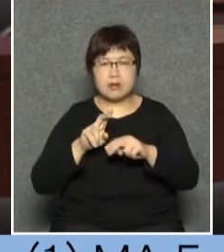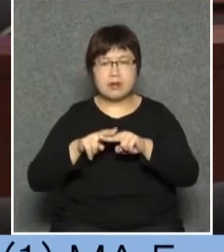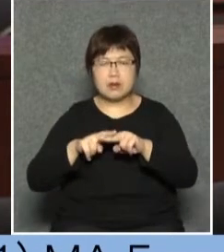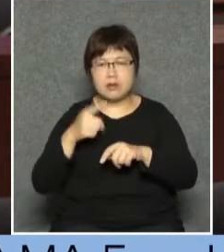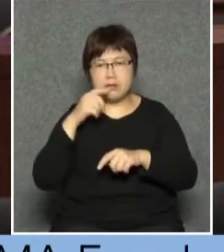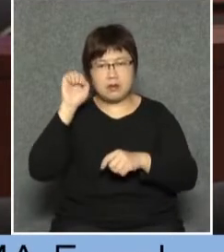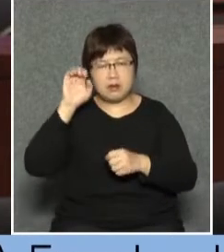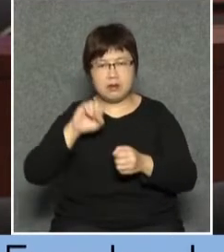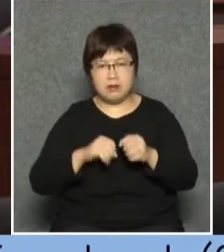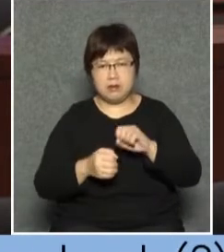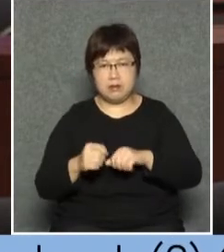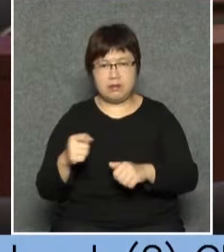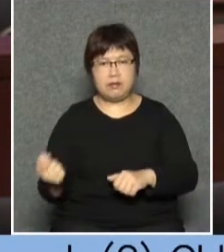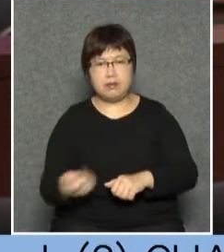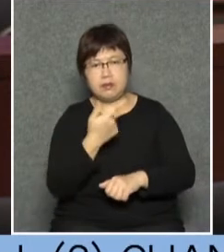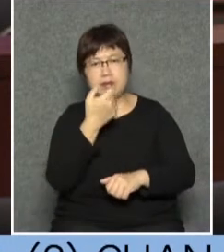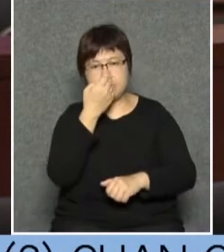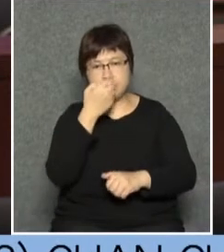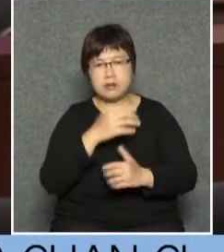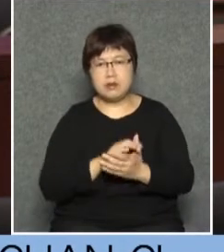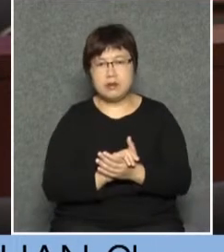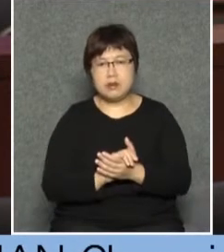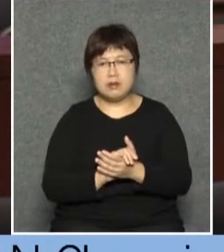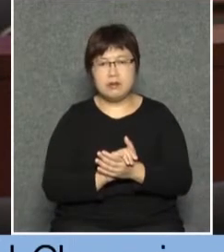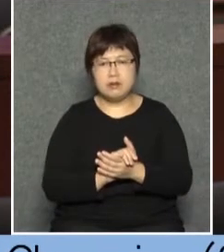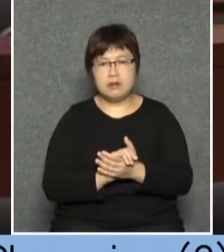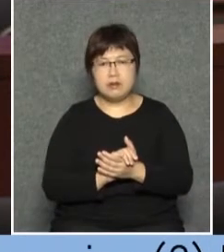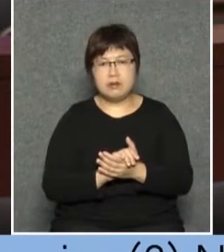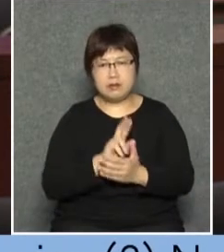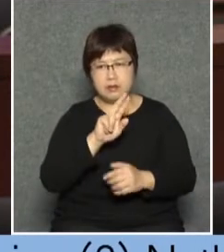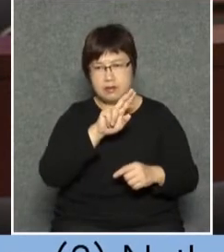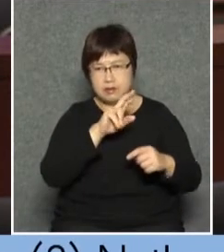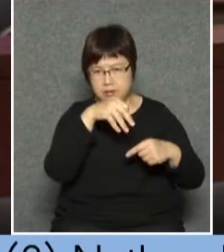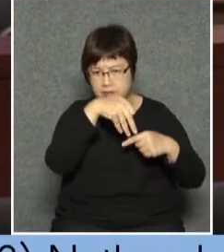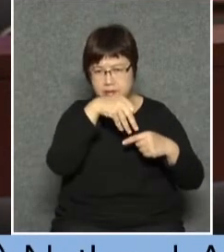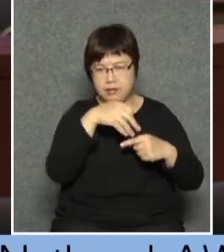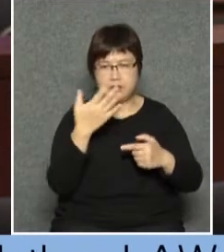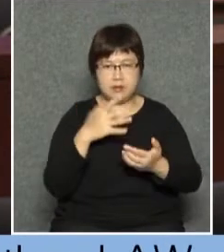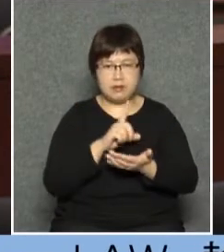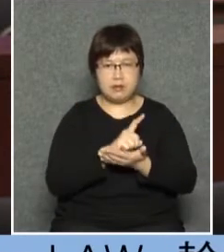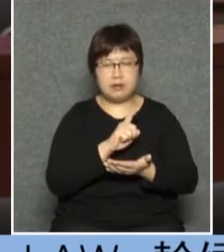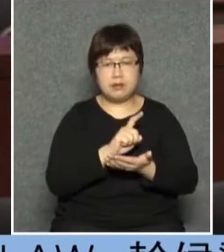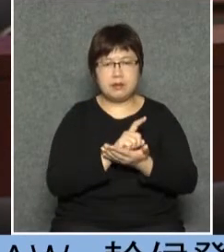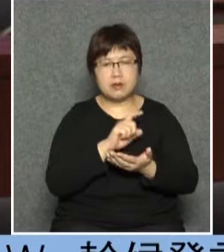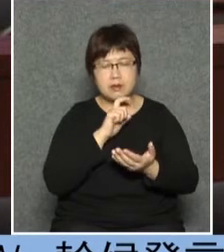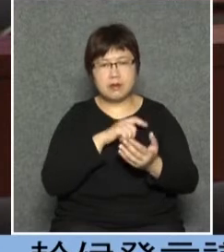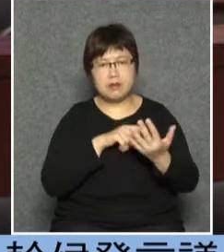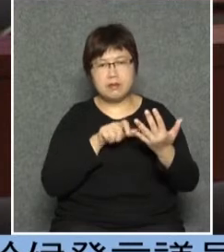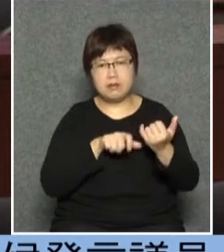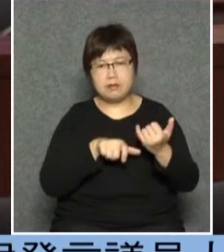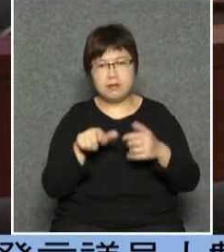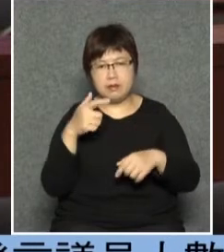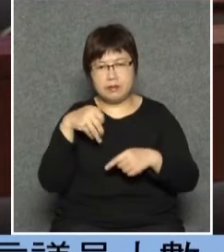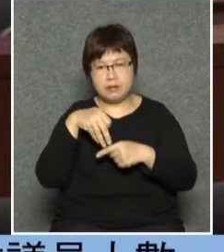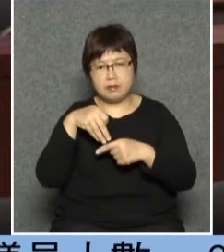展就远远超越了我们香港。只是看看深圳，去年年中时代杂志就将深圳的